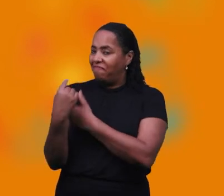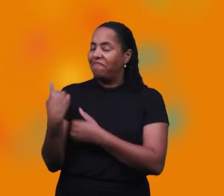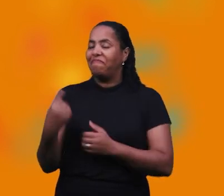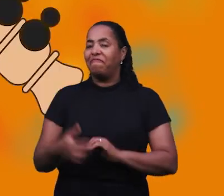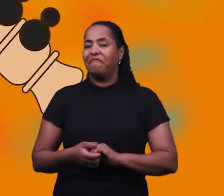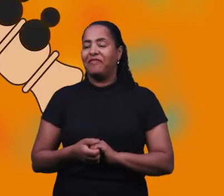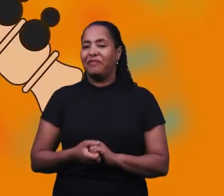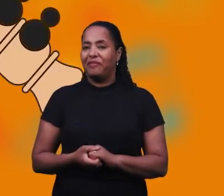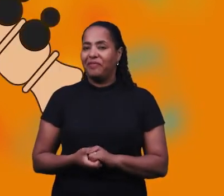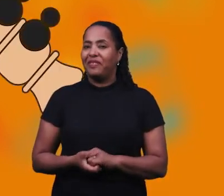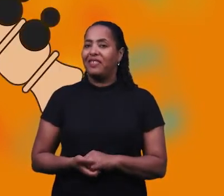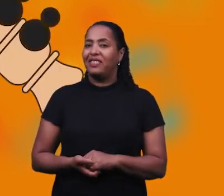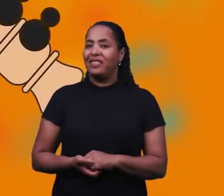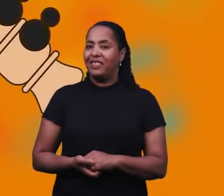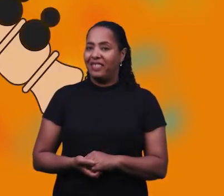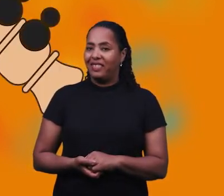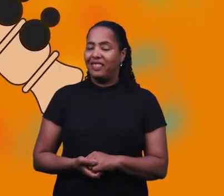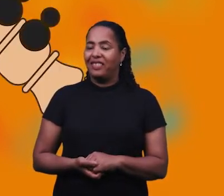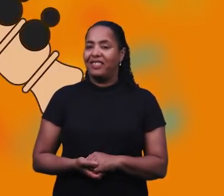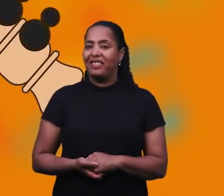e